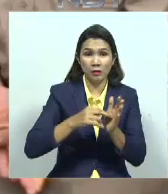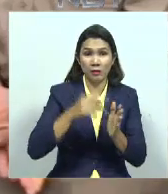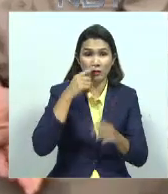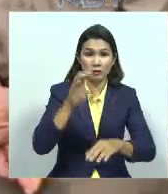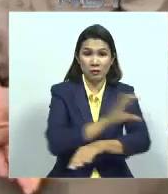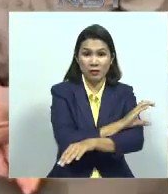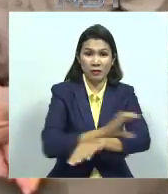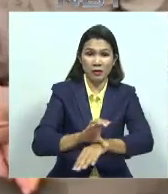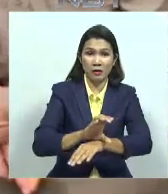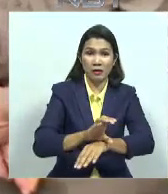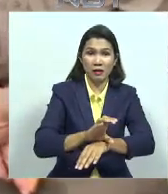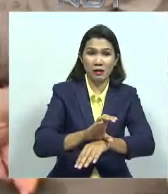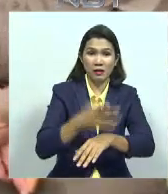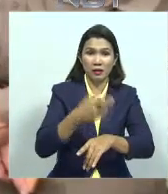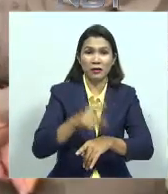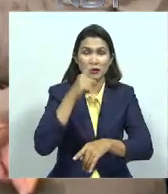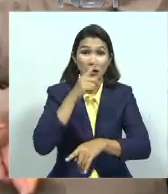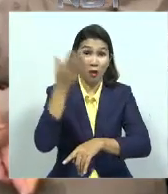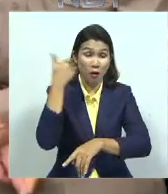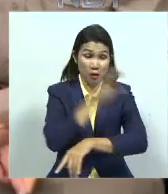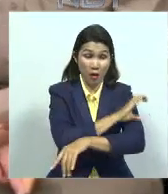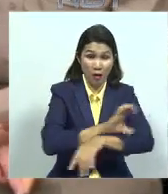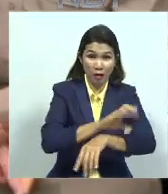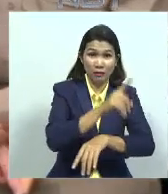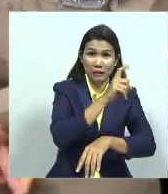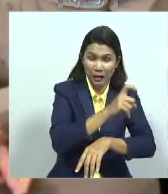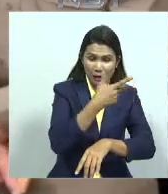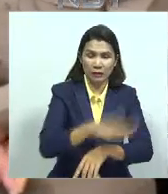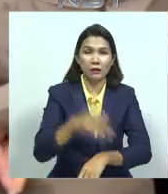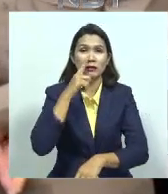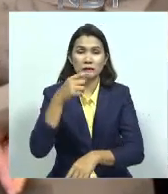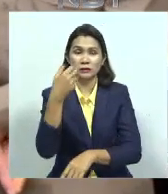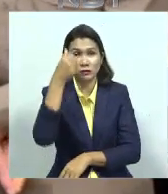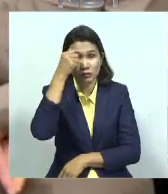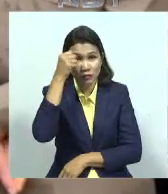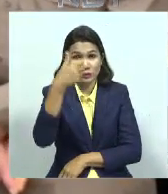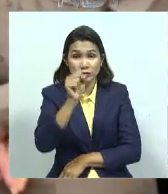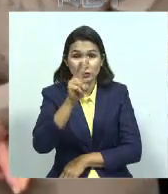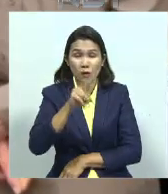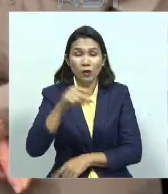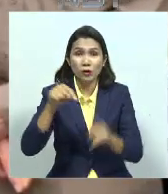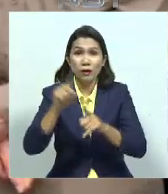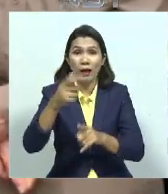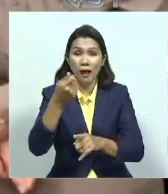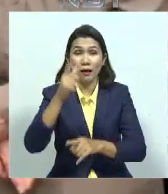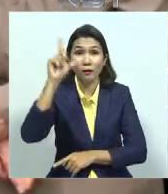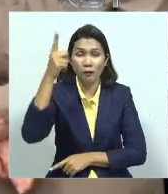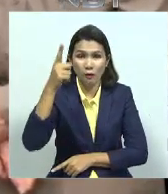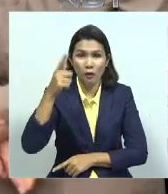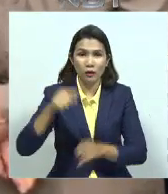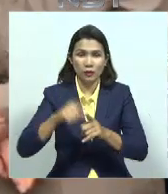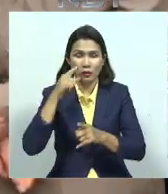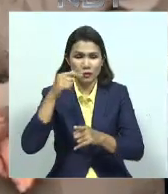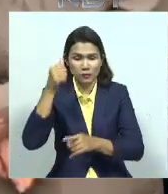BTS 12วันนั้นที่อ่างทองเมื่อไม่กี่วันที่ผ่านมาและ1เดือนนั้นที่กาญจนบุรี45วันเป็นนัก